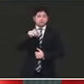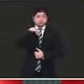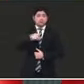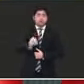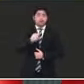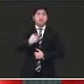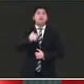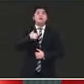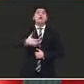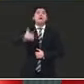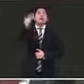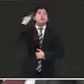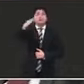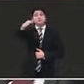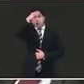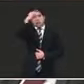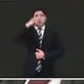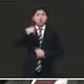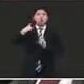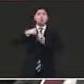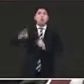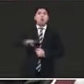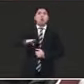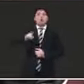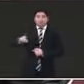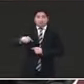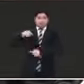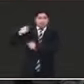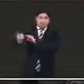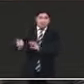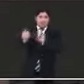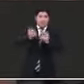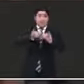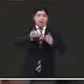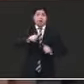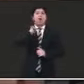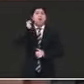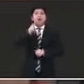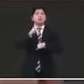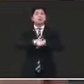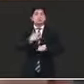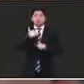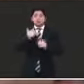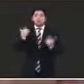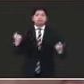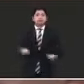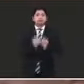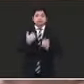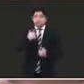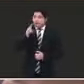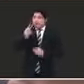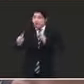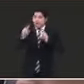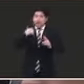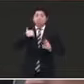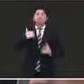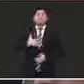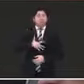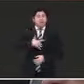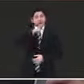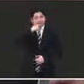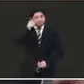Fatih'in torunlarıyla geçirdiğimiz her an bize daha çok çalışma şevki veriyor enerjimizi